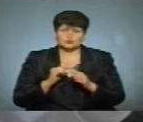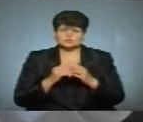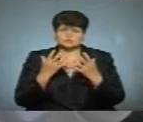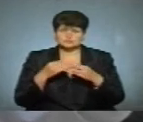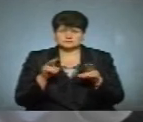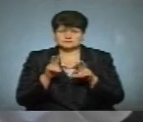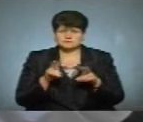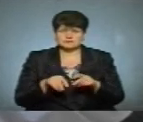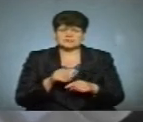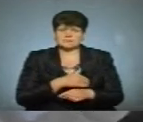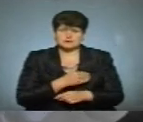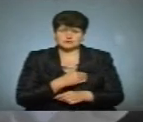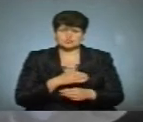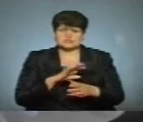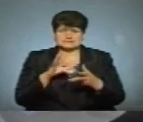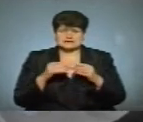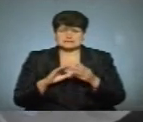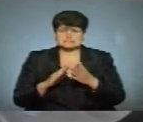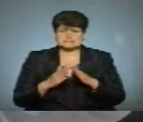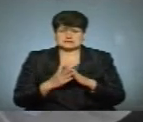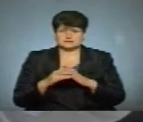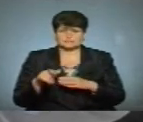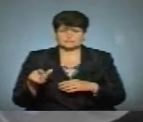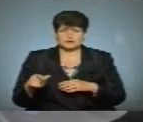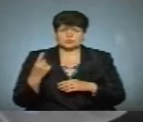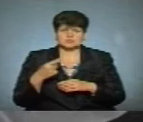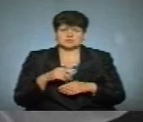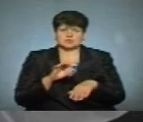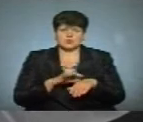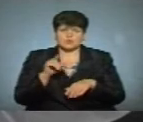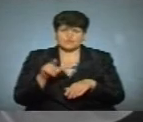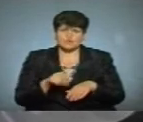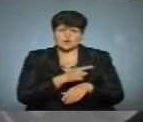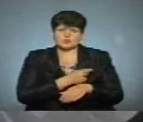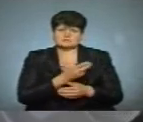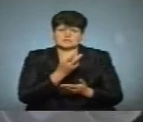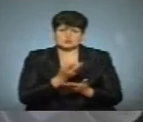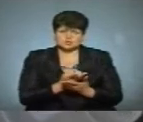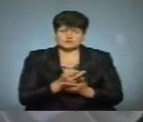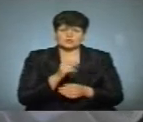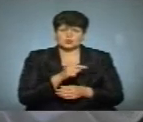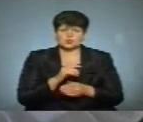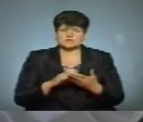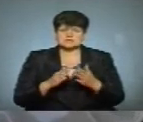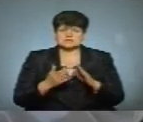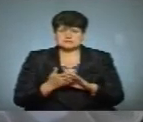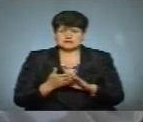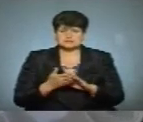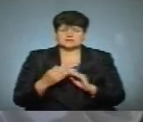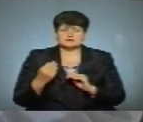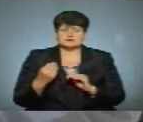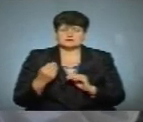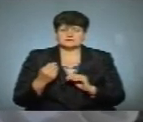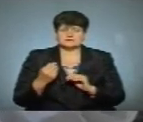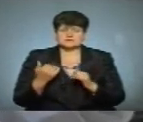моніториться температура і загальний стан пацієнтів. Один хворий госпіталізований. От його стан, обласне інфекційне відділення,